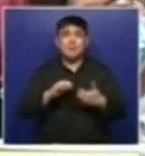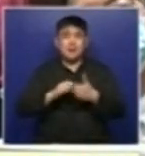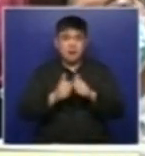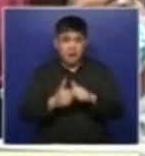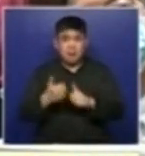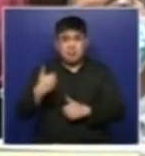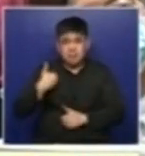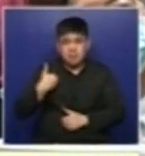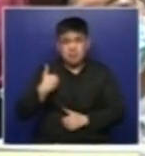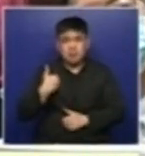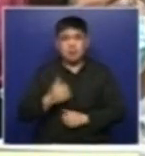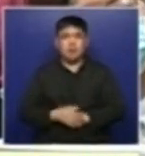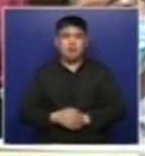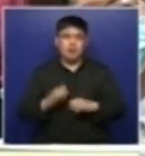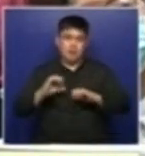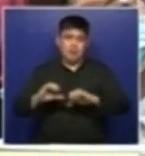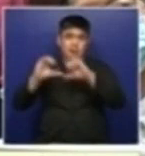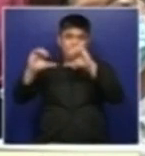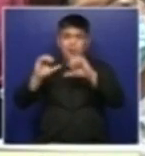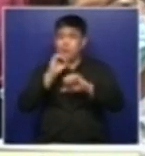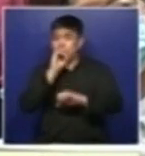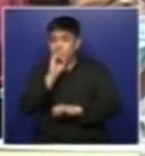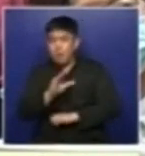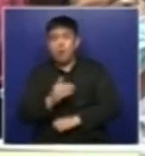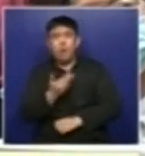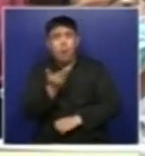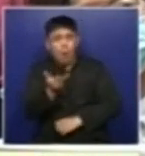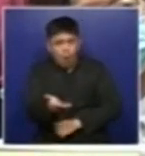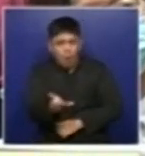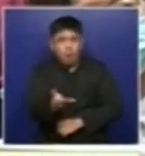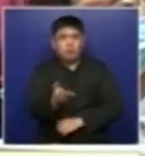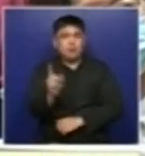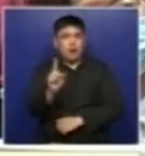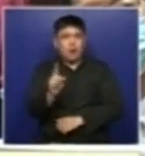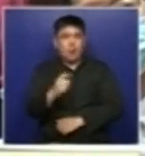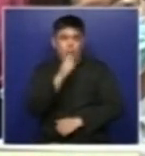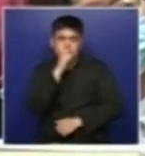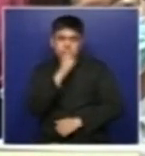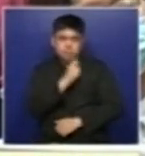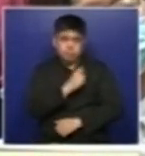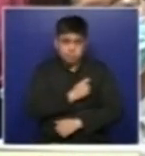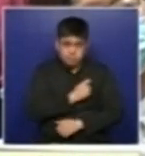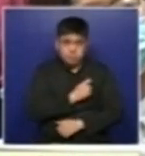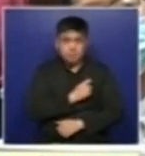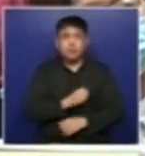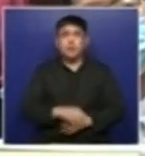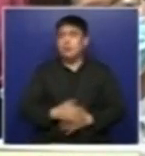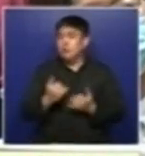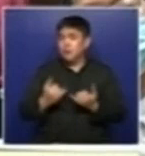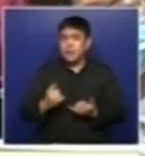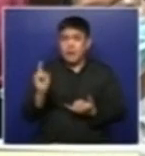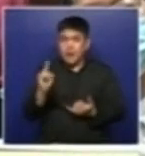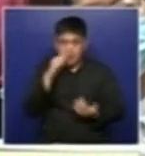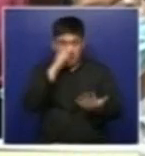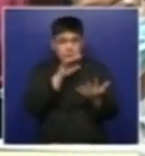กลางที่รัฐบาลขอให้ทุกคนได้อดทนนะครับเพราะว่าขณะนี้ประเ